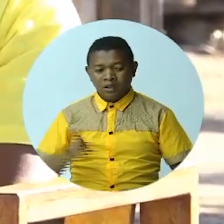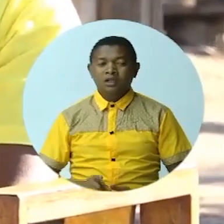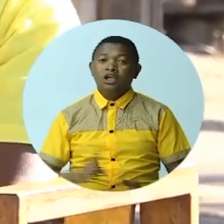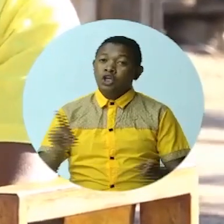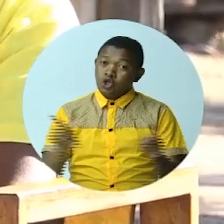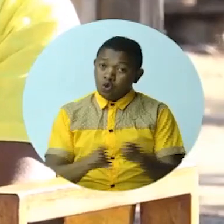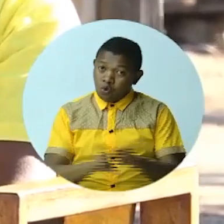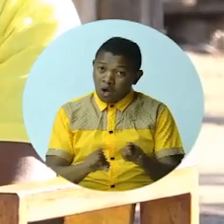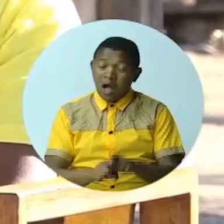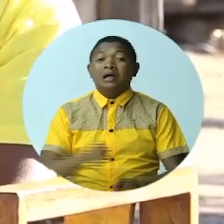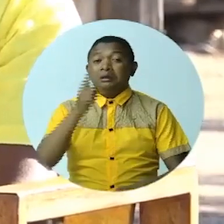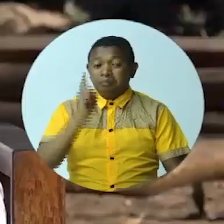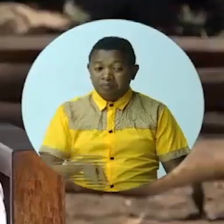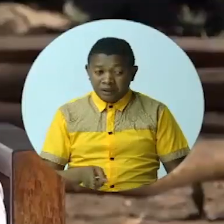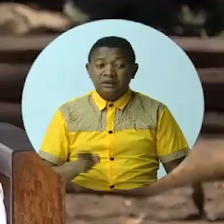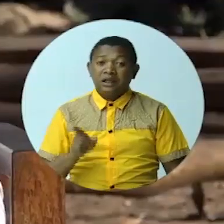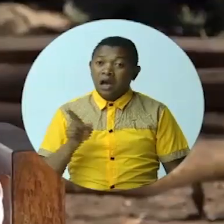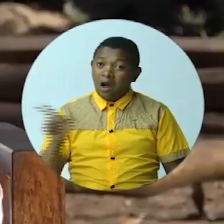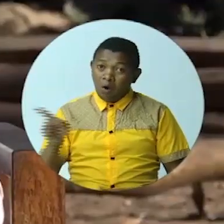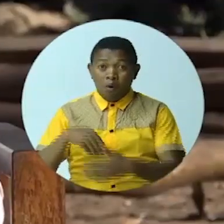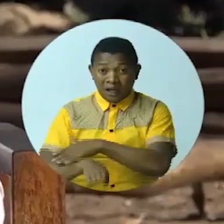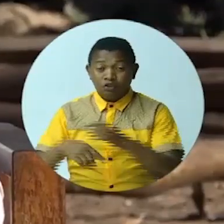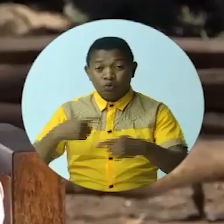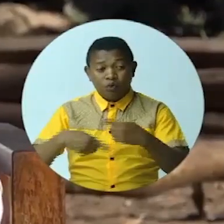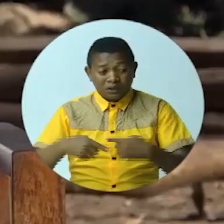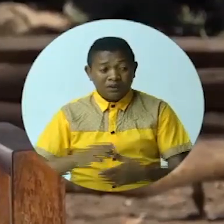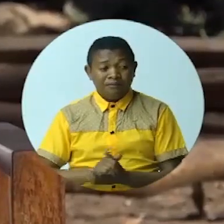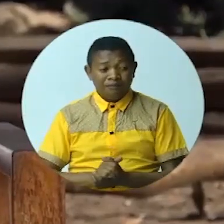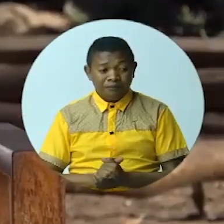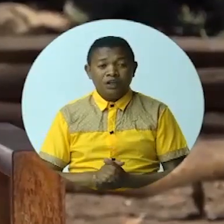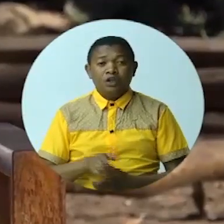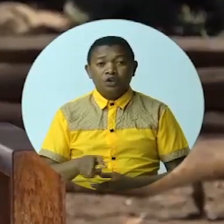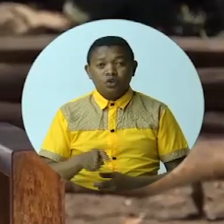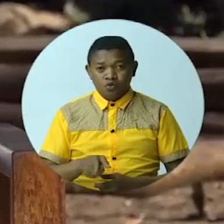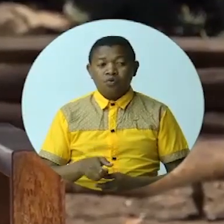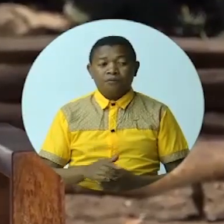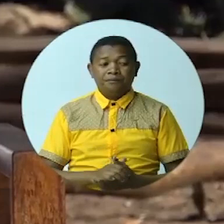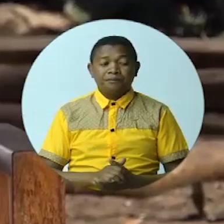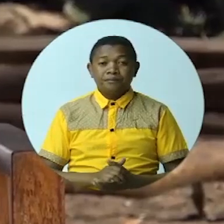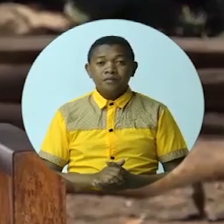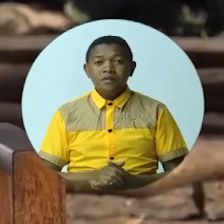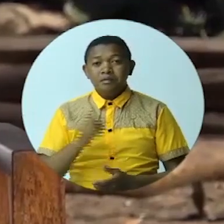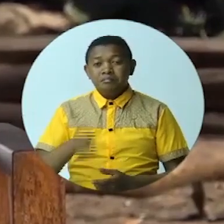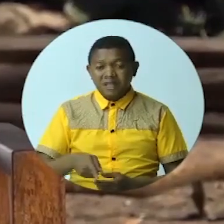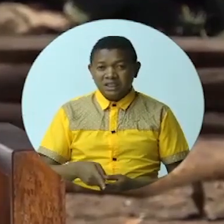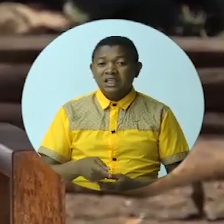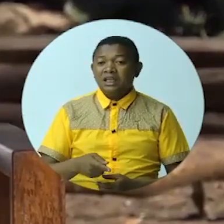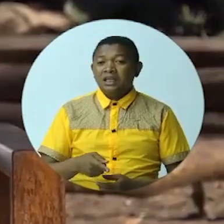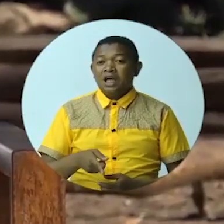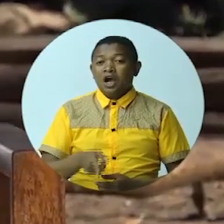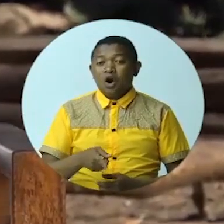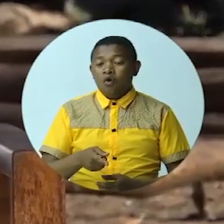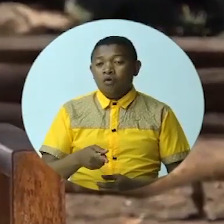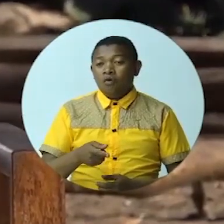ny plampi sup ho an'ireo ankizy, homenany zany zavatra any ny ankizy any